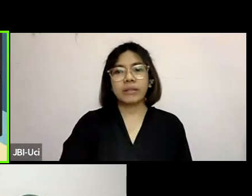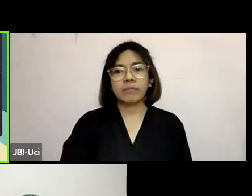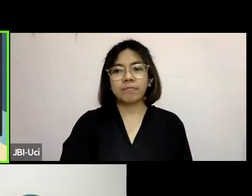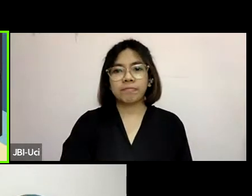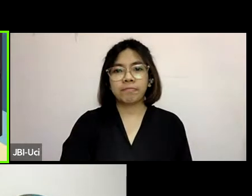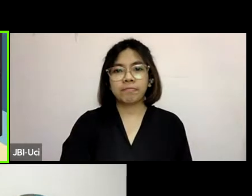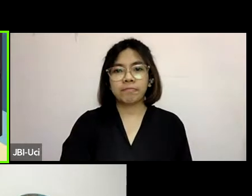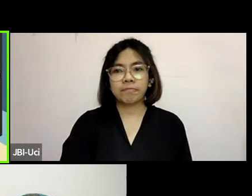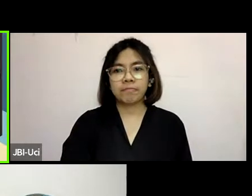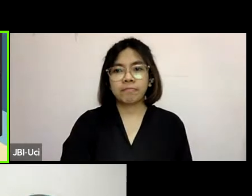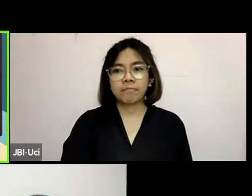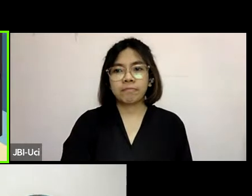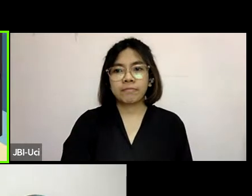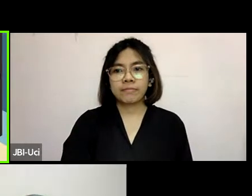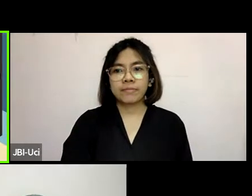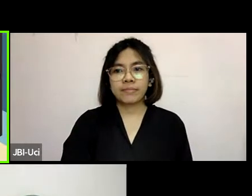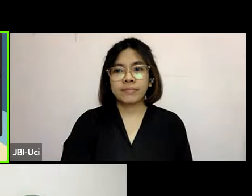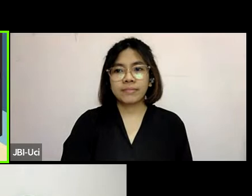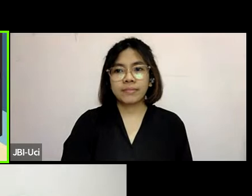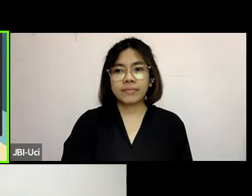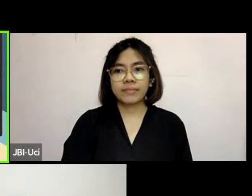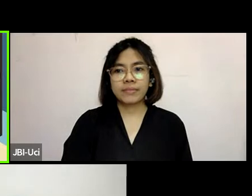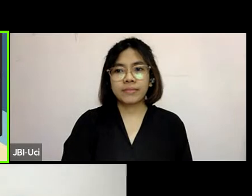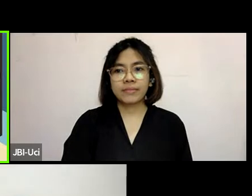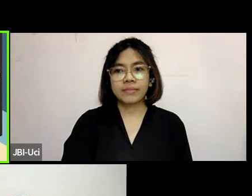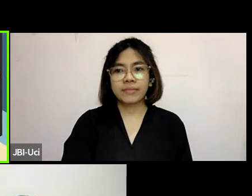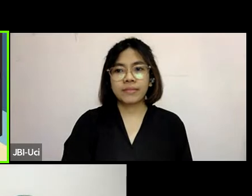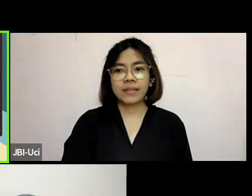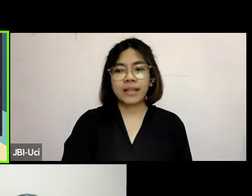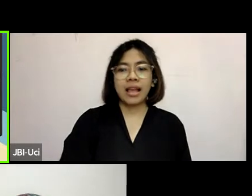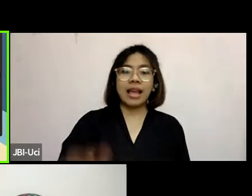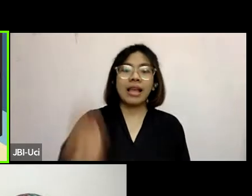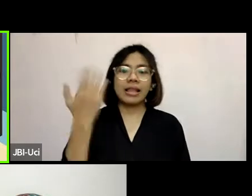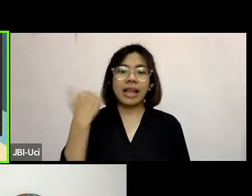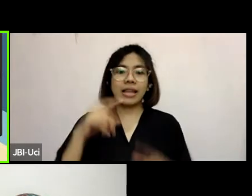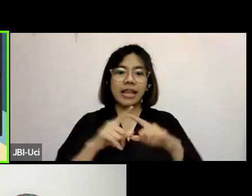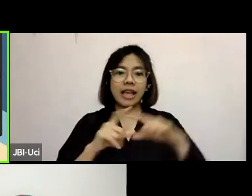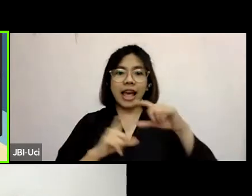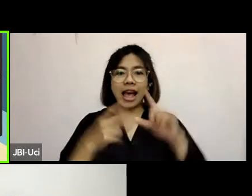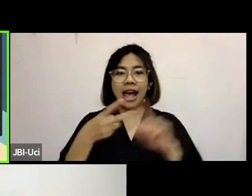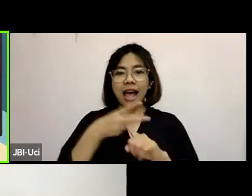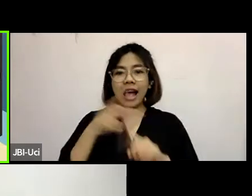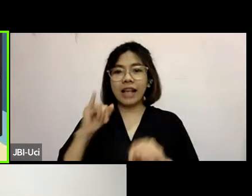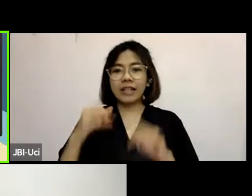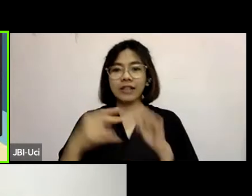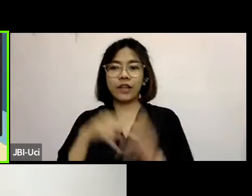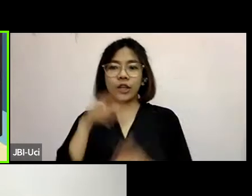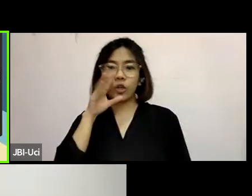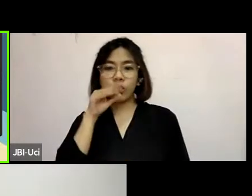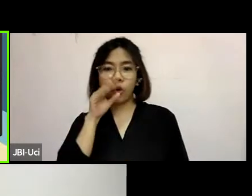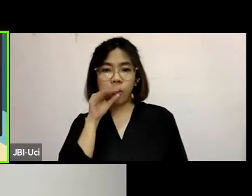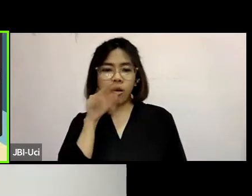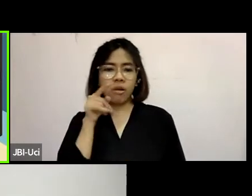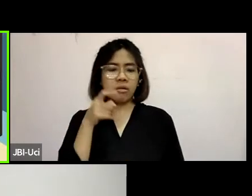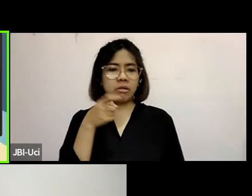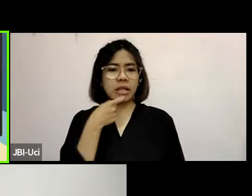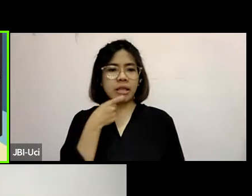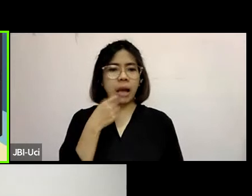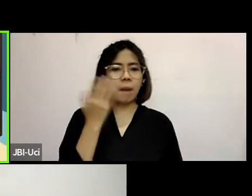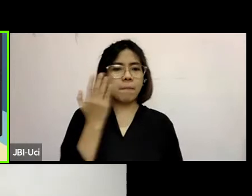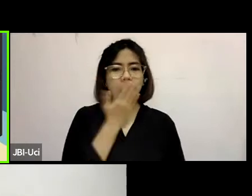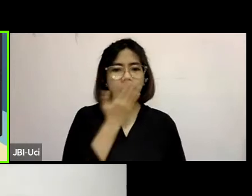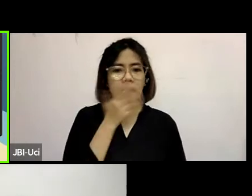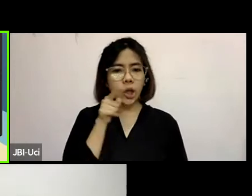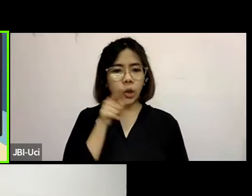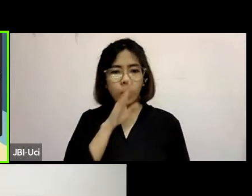gitu A saya coba kutip tadi apa yang bahas tersebut soal Bahasa itu tidak pernah Netral bahasa selalu